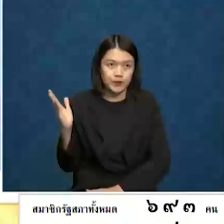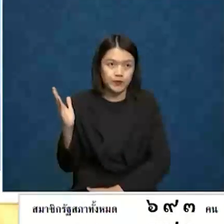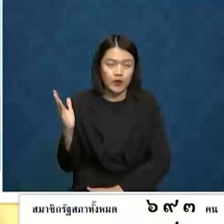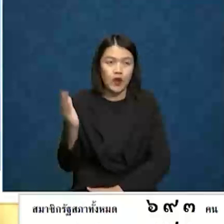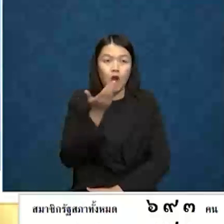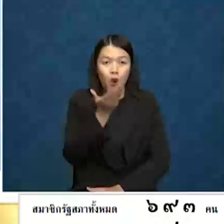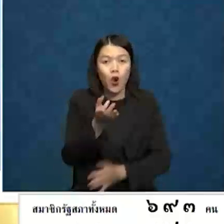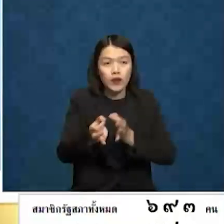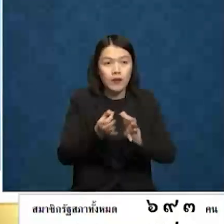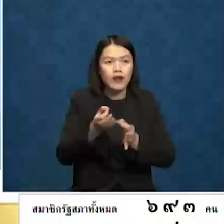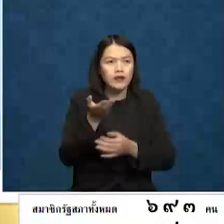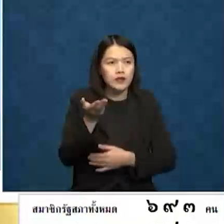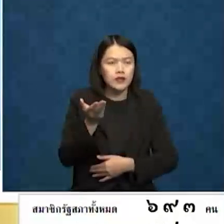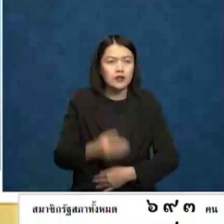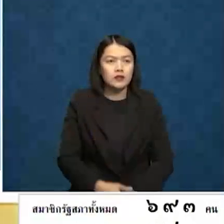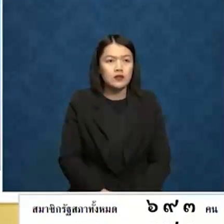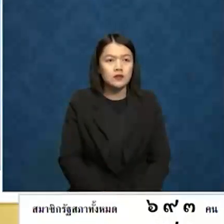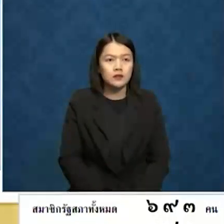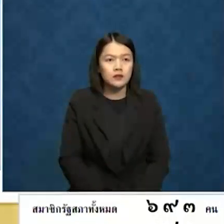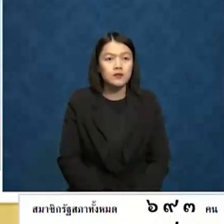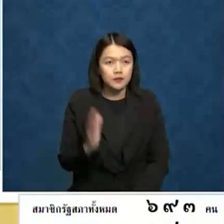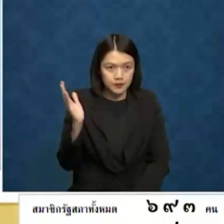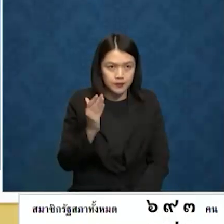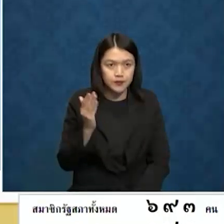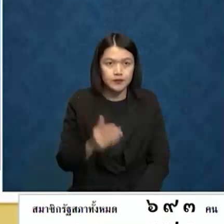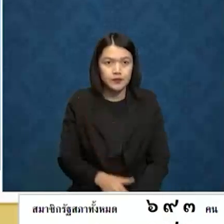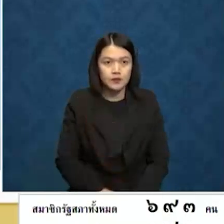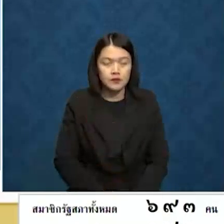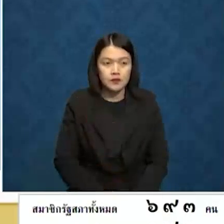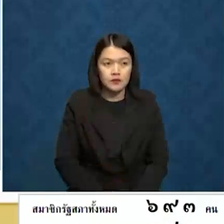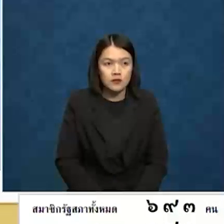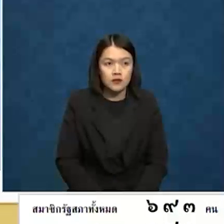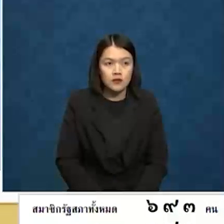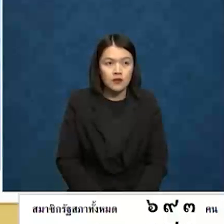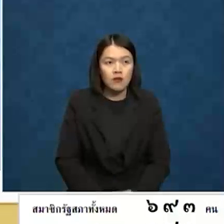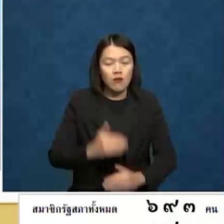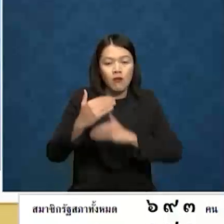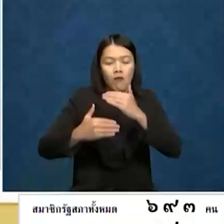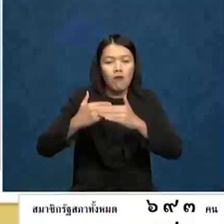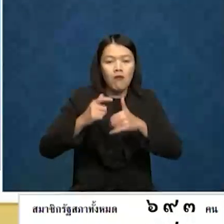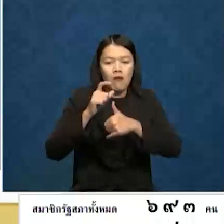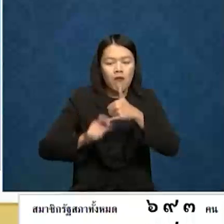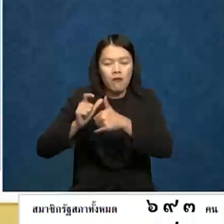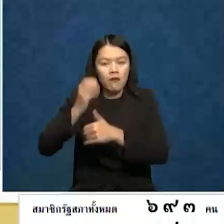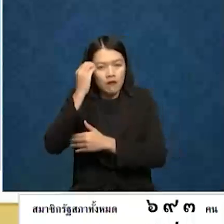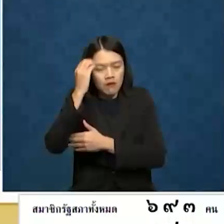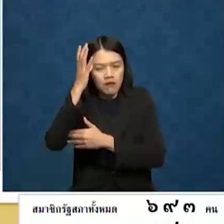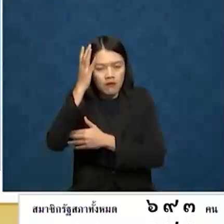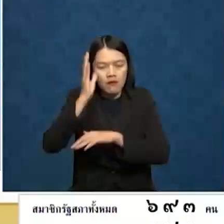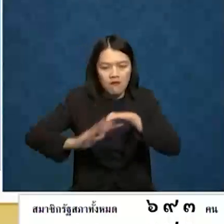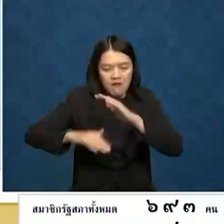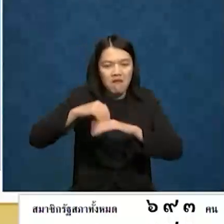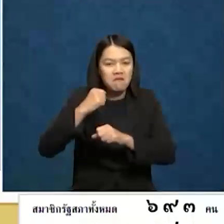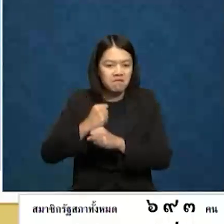จะขออธิบายเพิ่มเติมนะครับถัดไปอีกหน้านะครับก็คือเรื่องของการพัฒนากำลังพลให้มีความรู้ความส